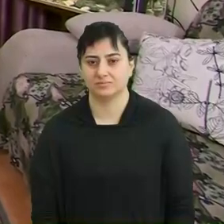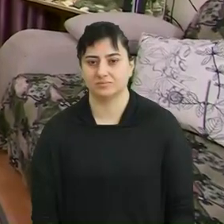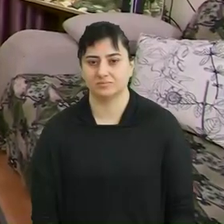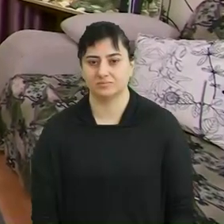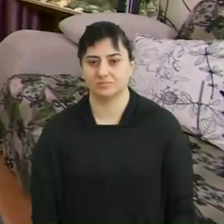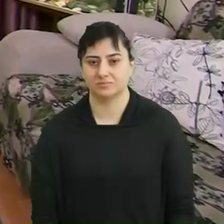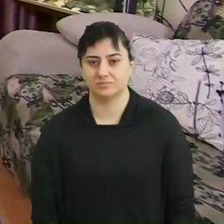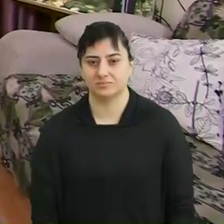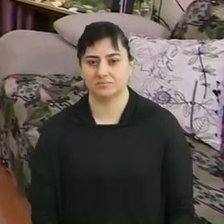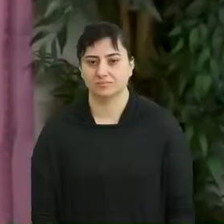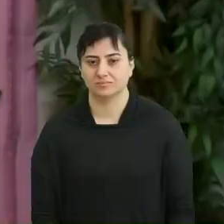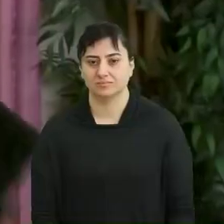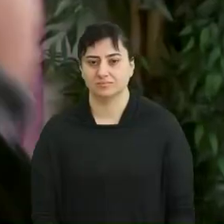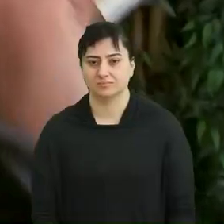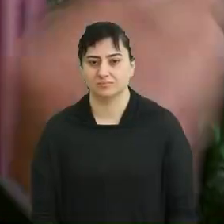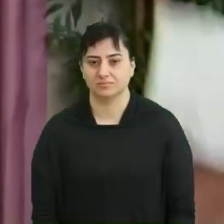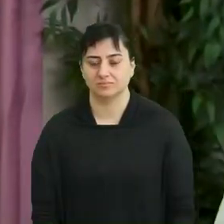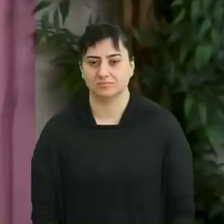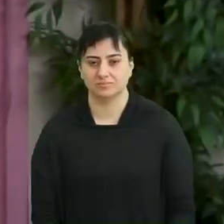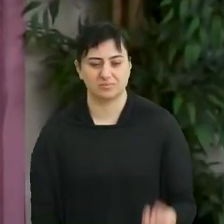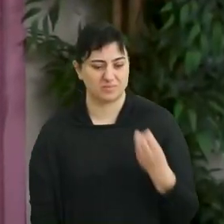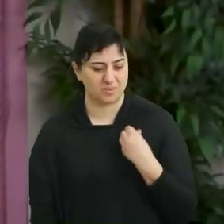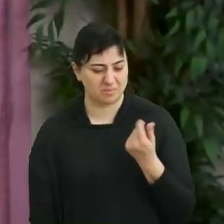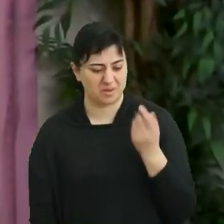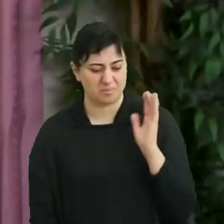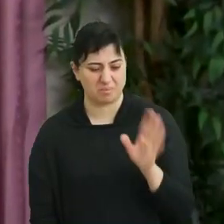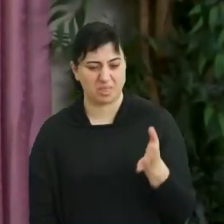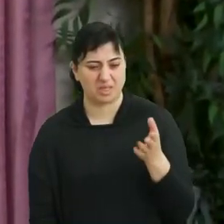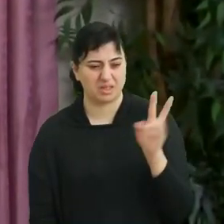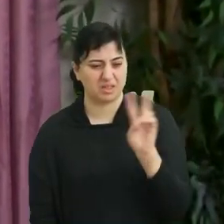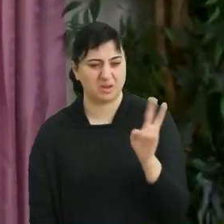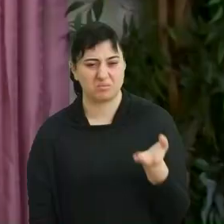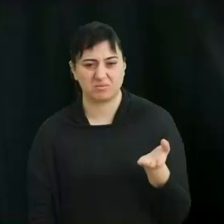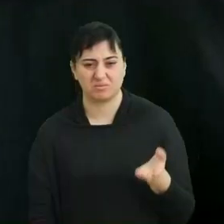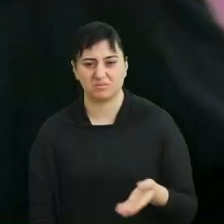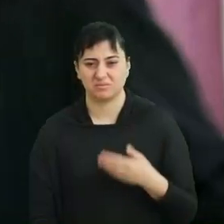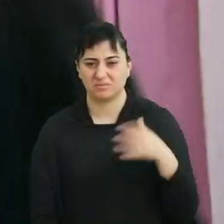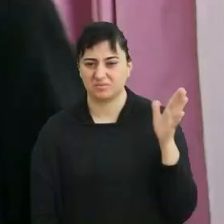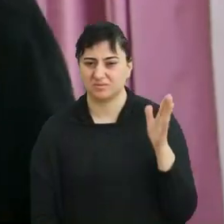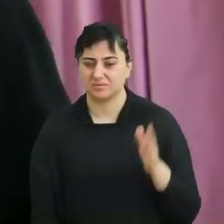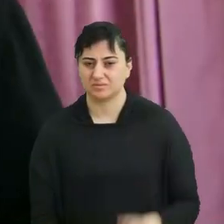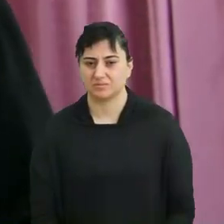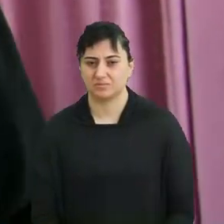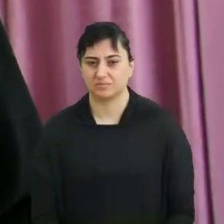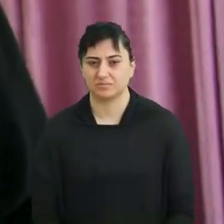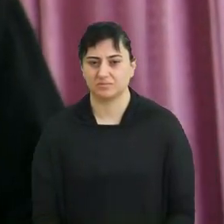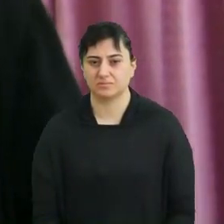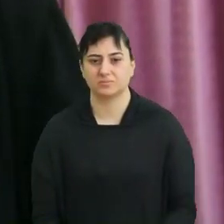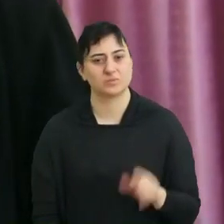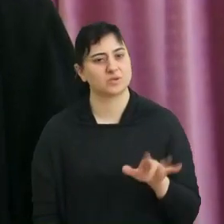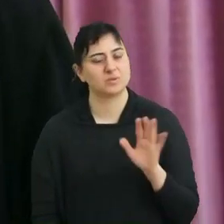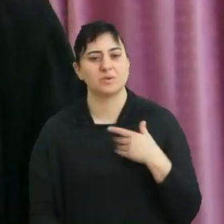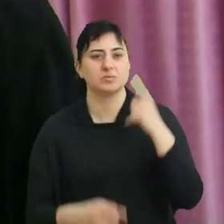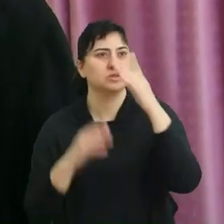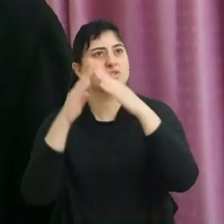Yürü. Şuna bak. Sen verdiği paraya bak. 20 lira eriyor ya. Hayret bir şey. Ya o değildi,